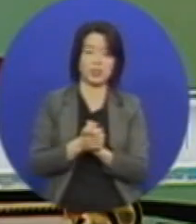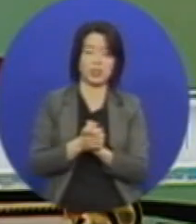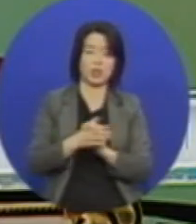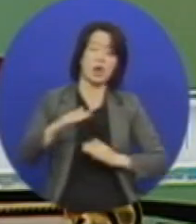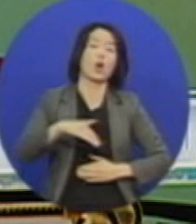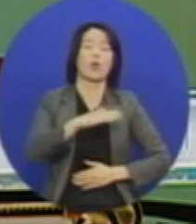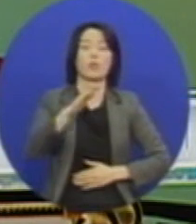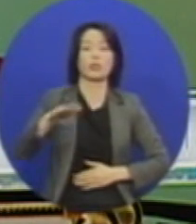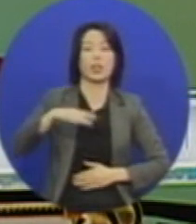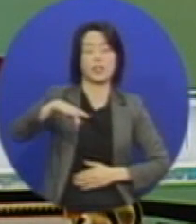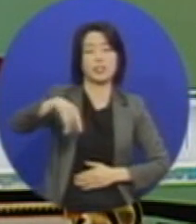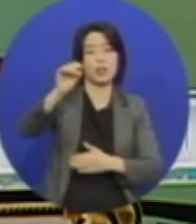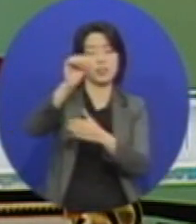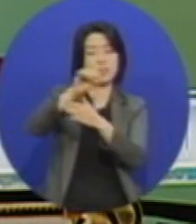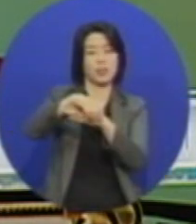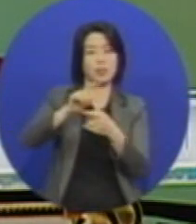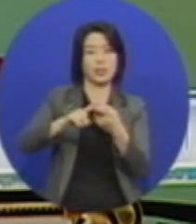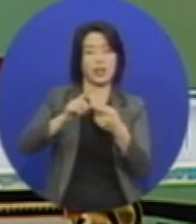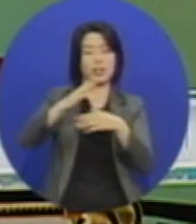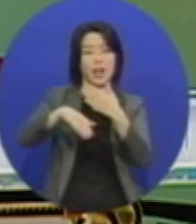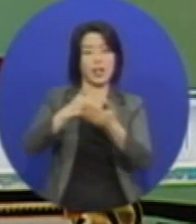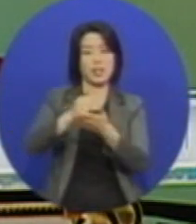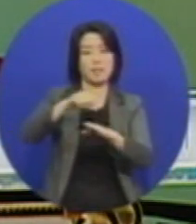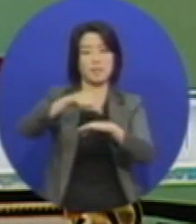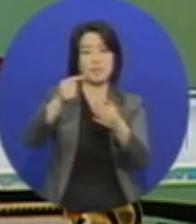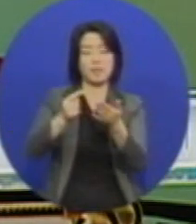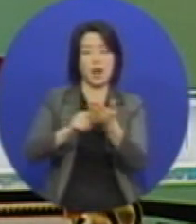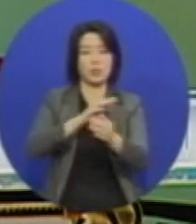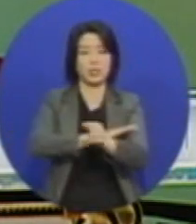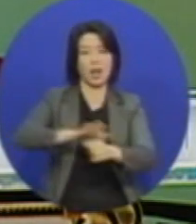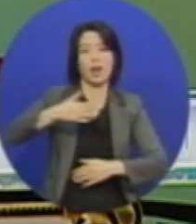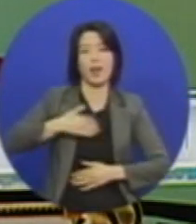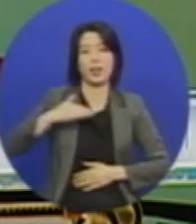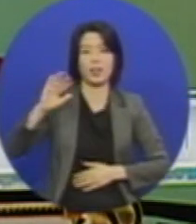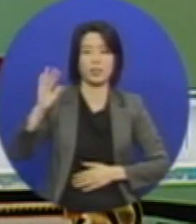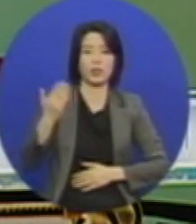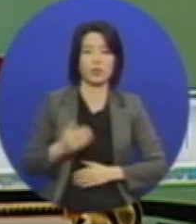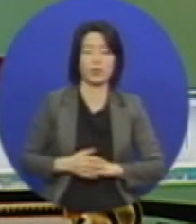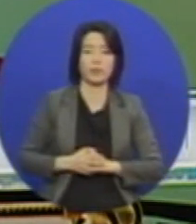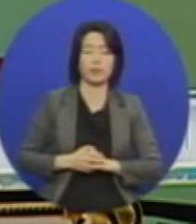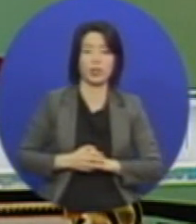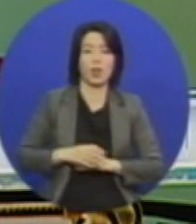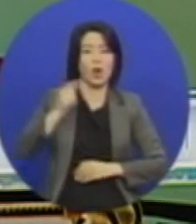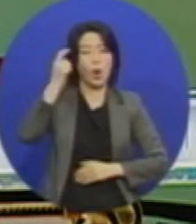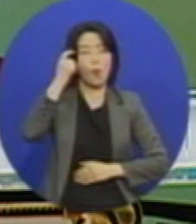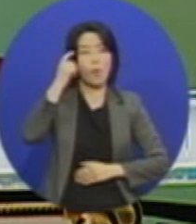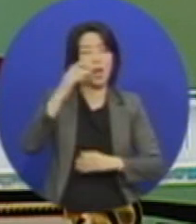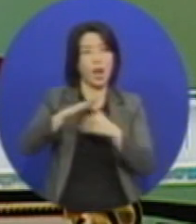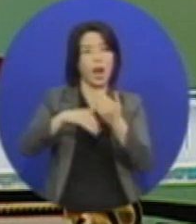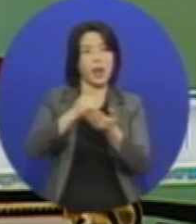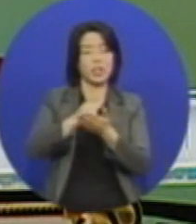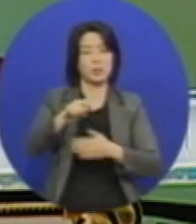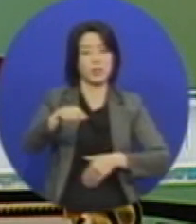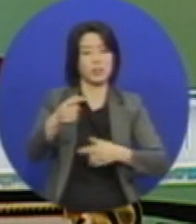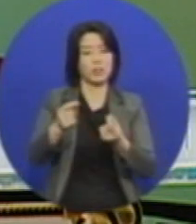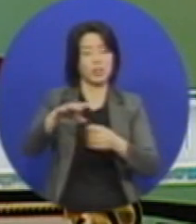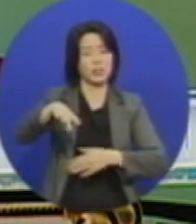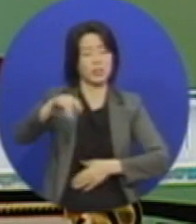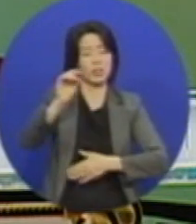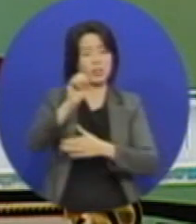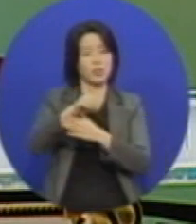우리가 첫 열매에 대한 하나님의 마음을 잘 알아야 합니다 왜 하나님이 이렇게 첫 열매를 강조